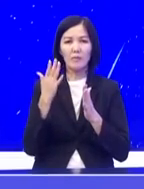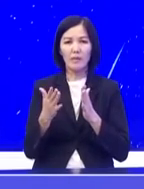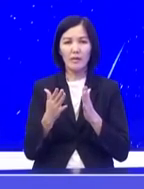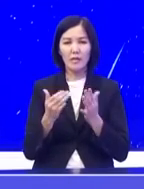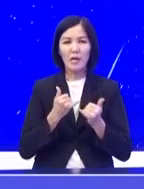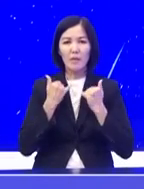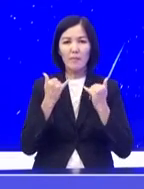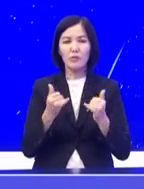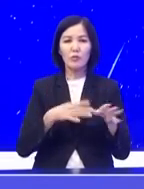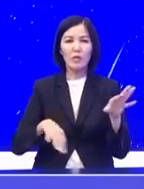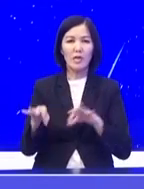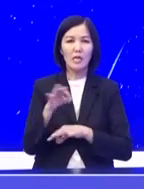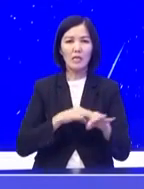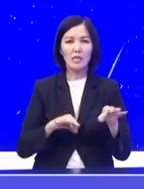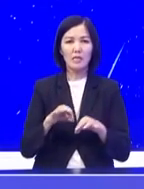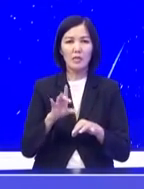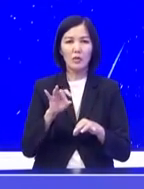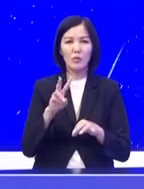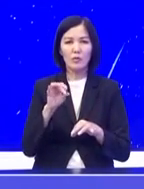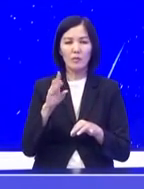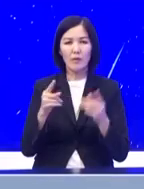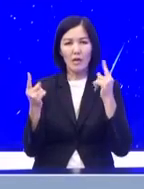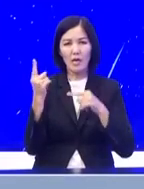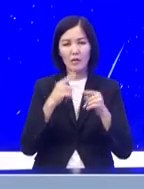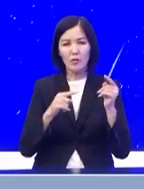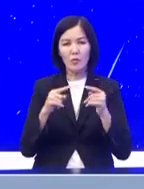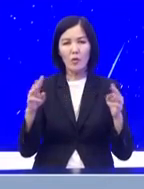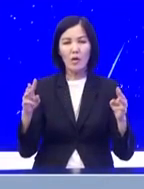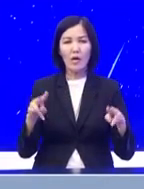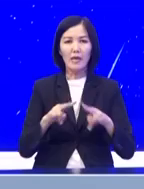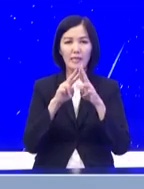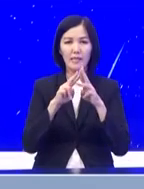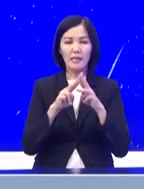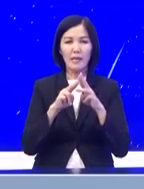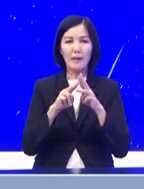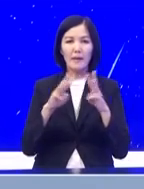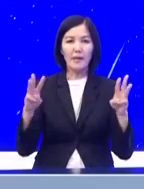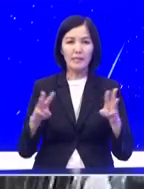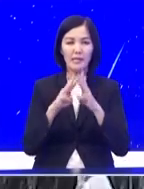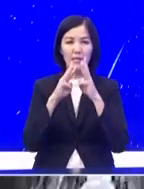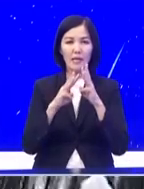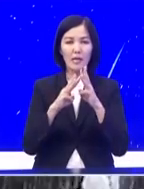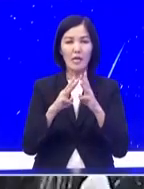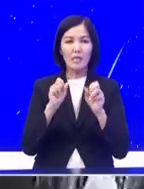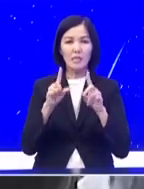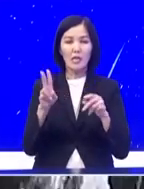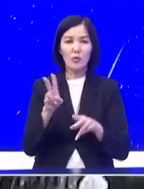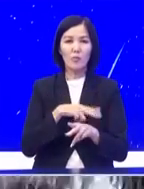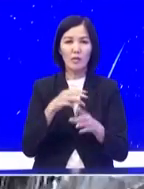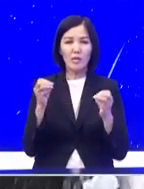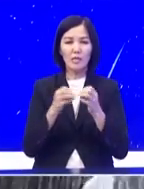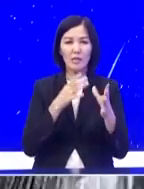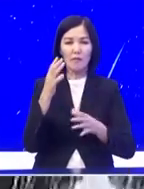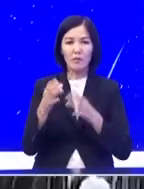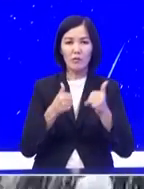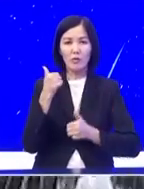Казахстана Акмырза Рустембеков. Автор монумента «Астана-Байтерек» за неповторимый проект был удостоен золотой медали 10-го